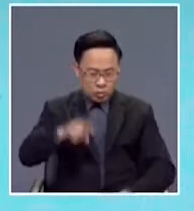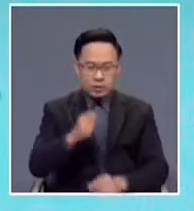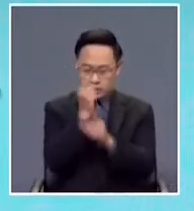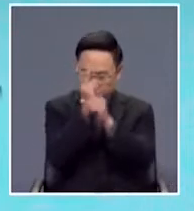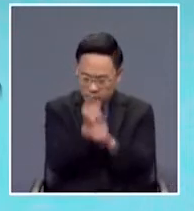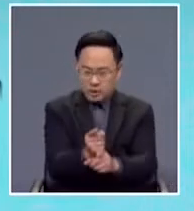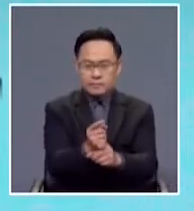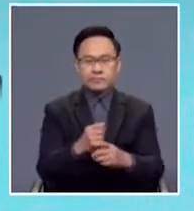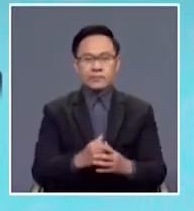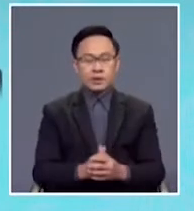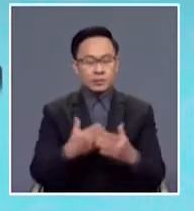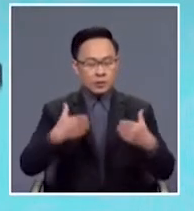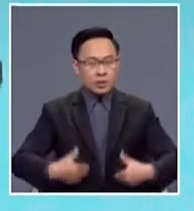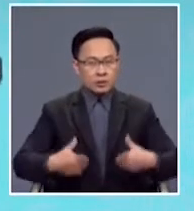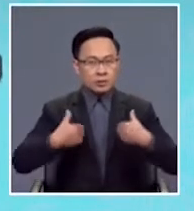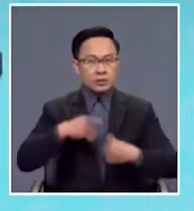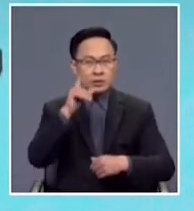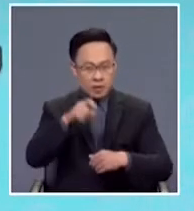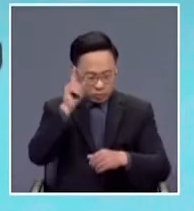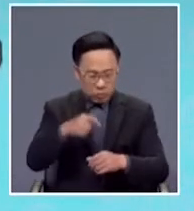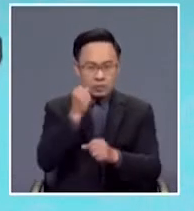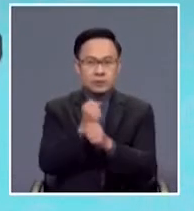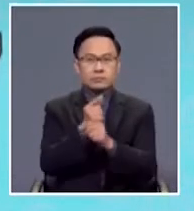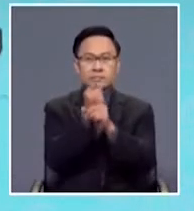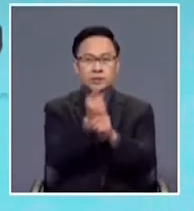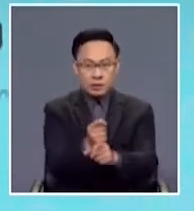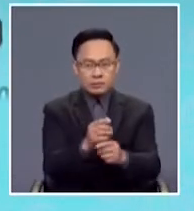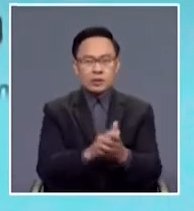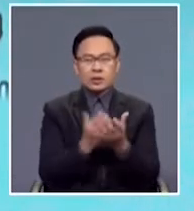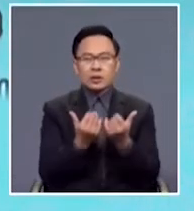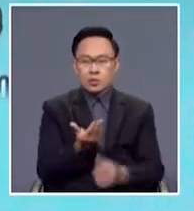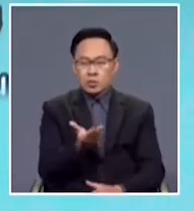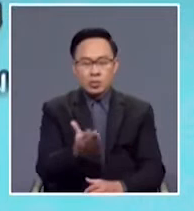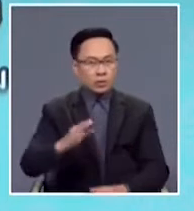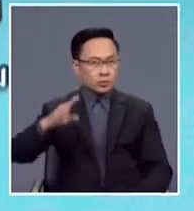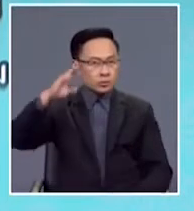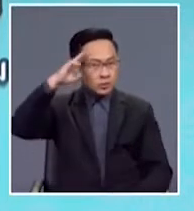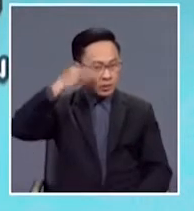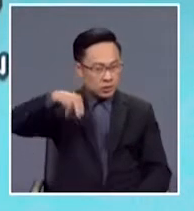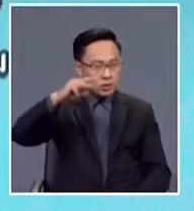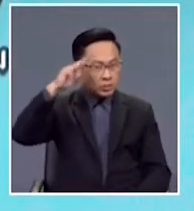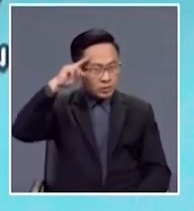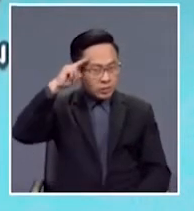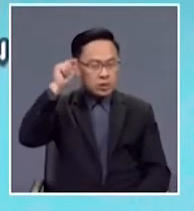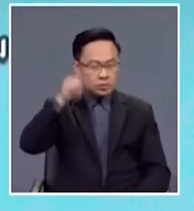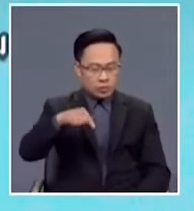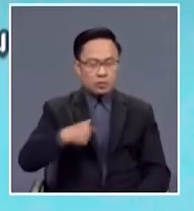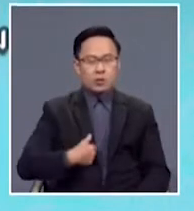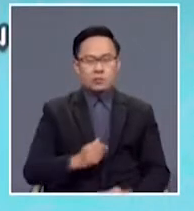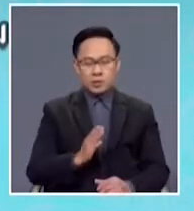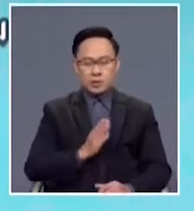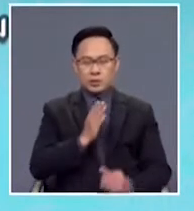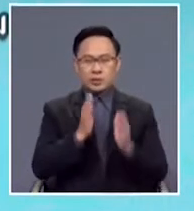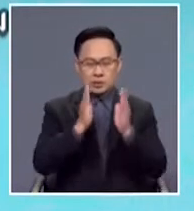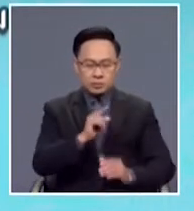ในเรื่องนี้ข้าพเจ้าใคร่ขอย้ำว่าขอให้ลูกเสือทุกคนจงสำนึกมั่นอยู่ในเกียรติหน้าที่และจงเป็นพลเมืองดีของ